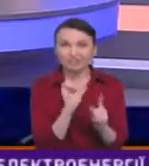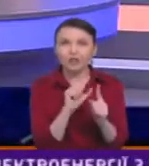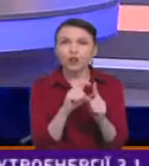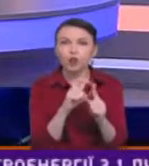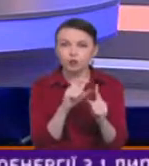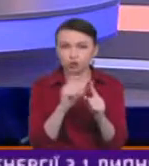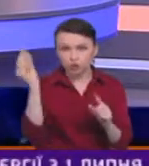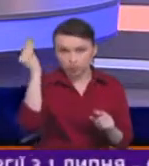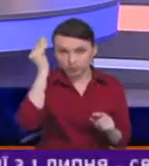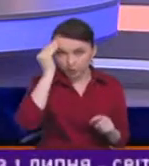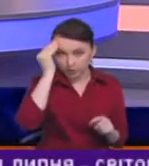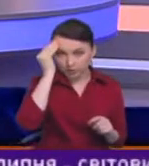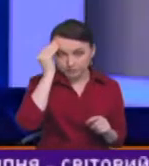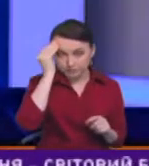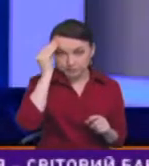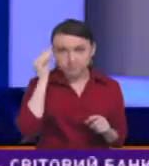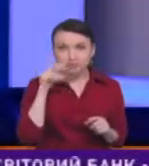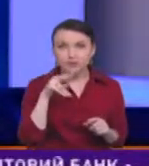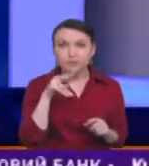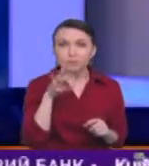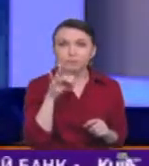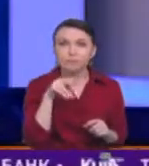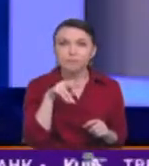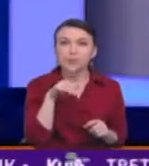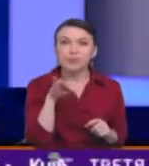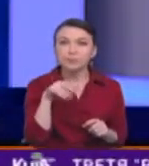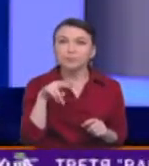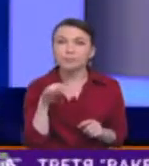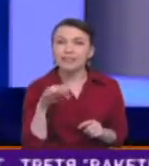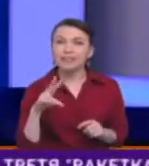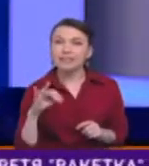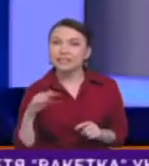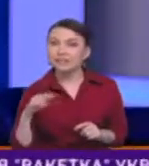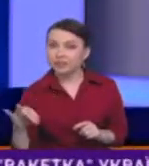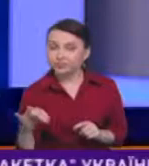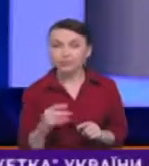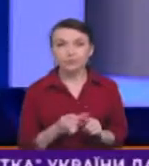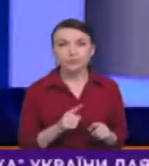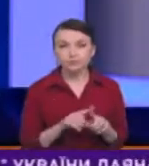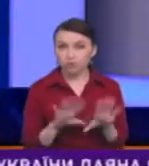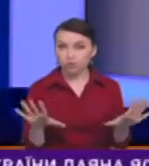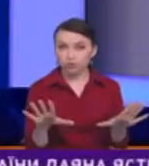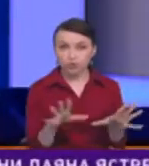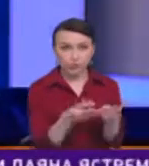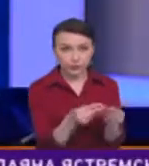філологічного погляду, коли він припинив повноваження парламенту, парламенту нема.